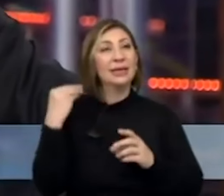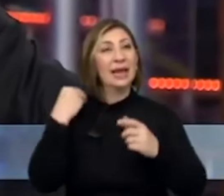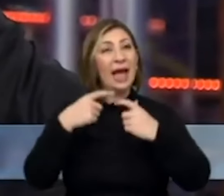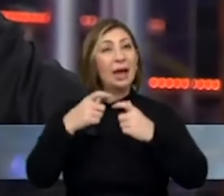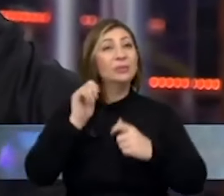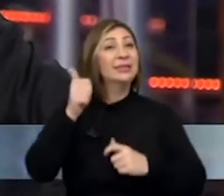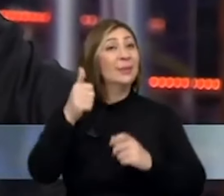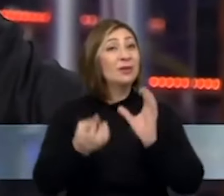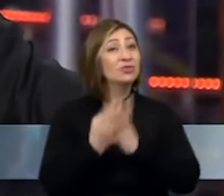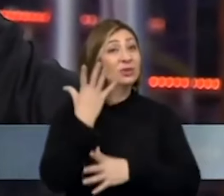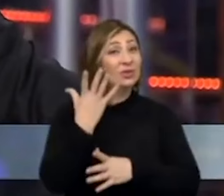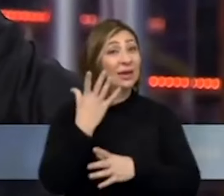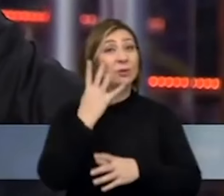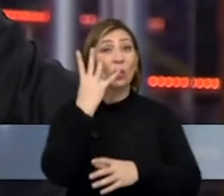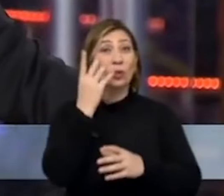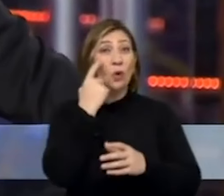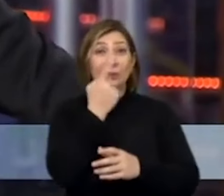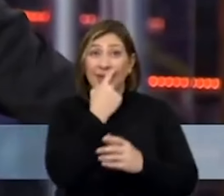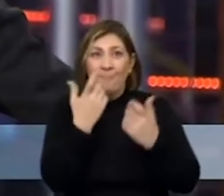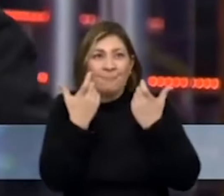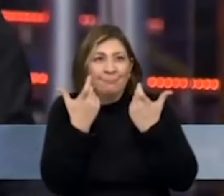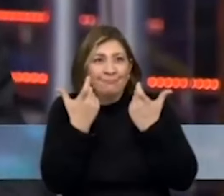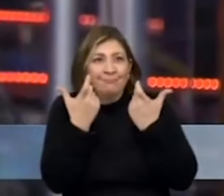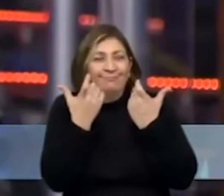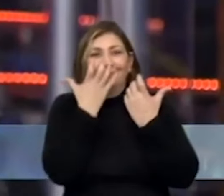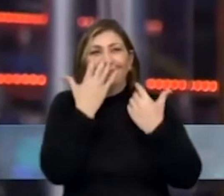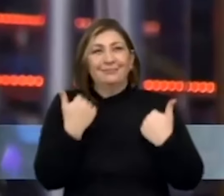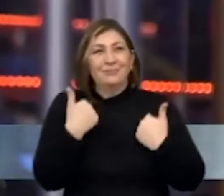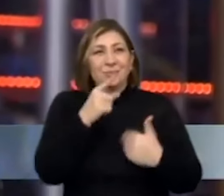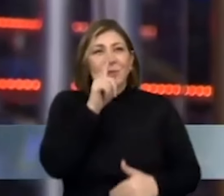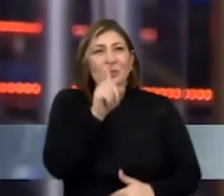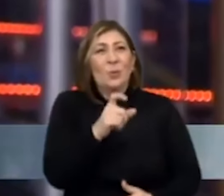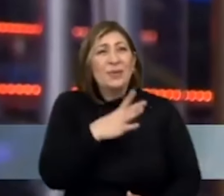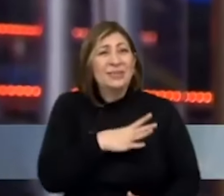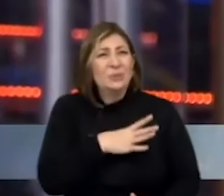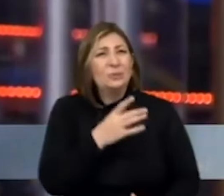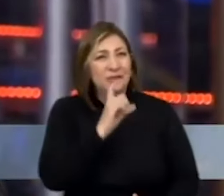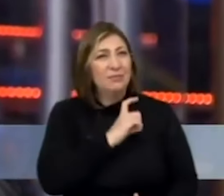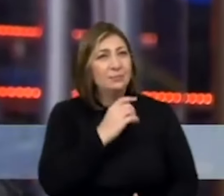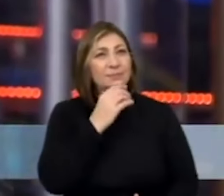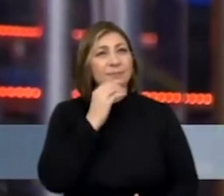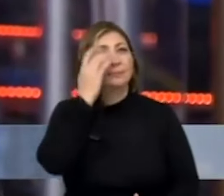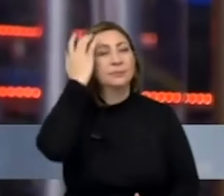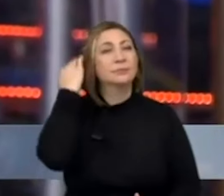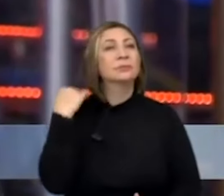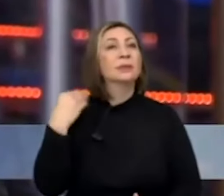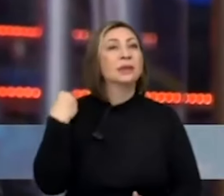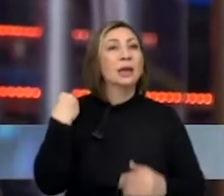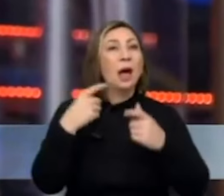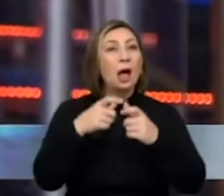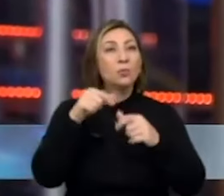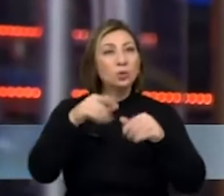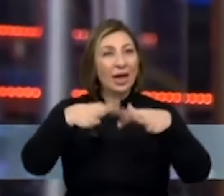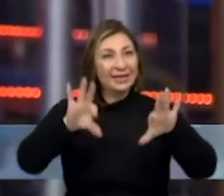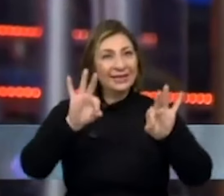Yeni albümünüz ne zaman çıkacak? 4-4'te bekliyoruz. Onu size söyleyebilecek misiniz? Şöyle söyleyeyim, yeni albüm